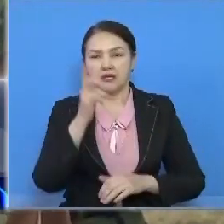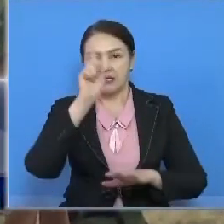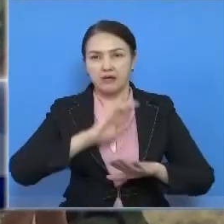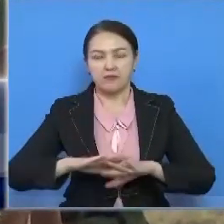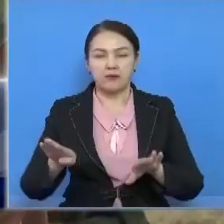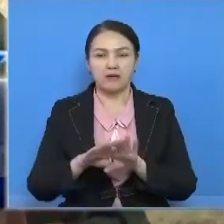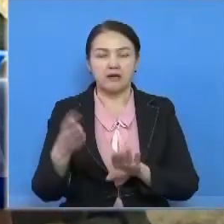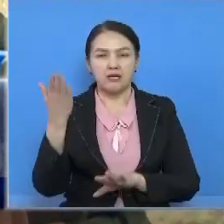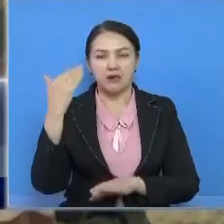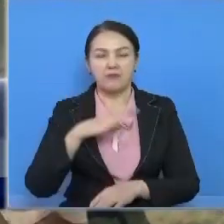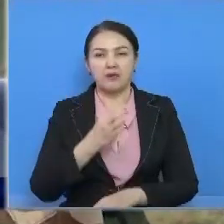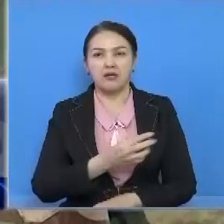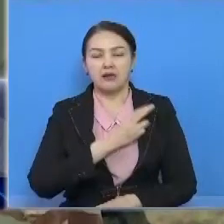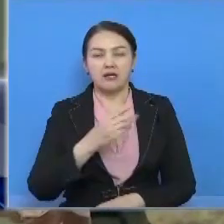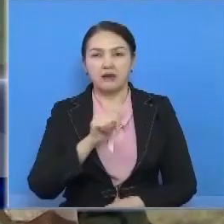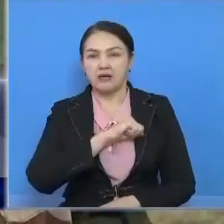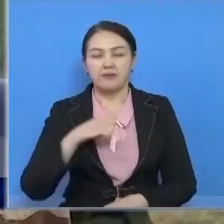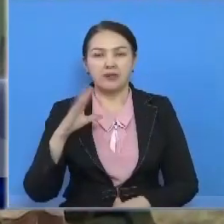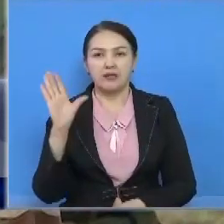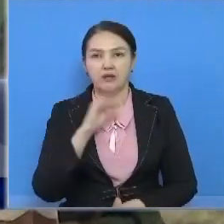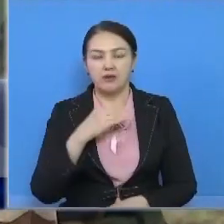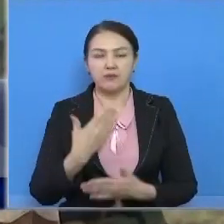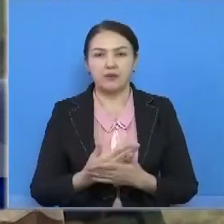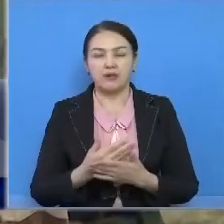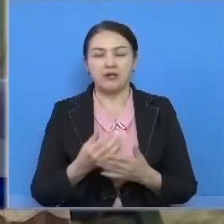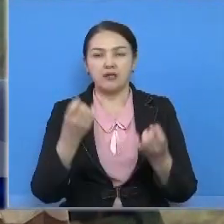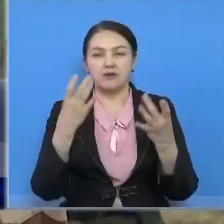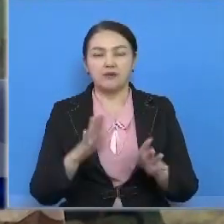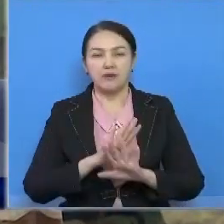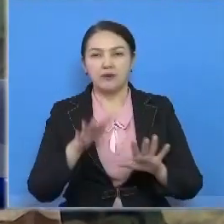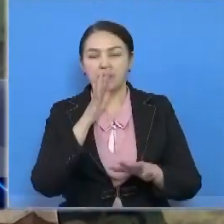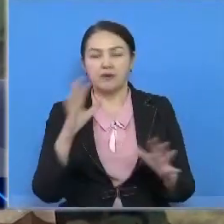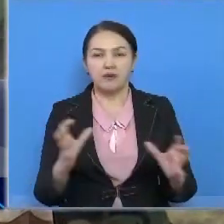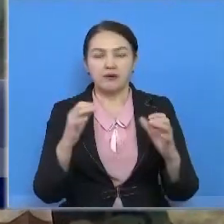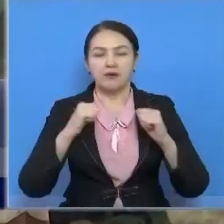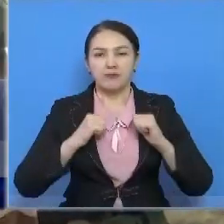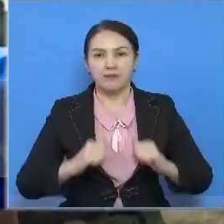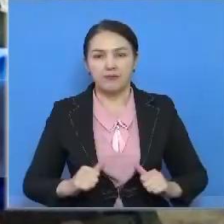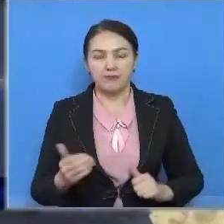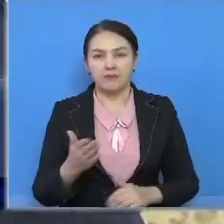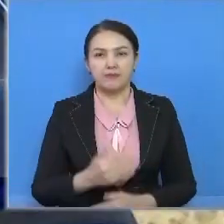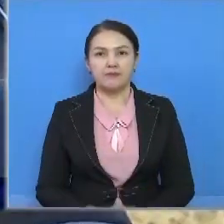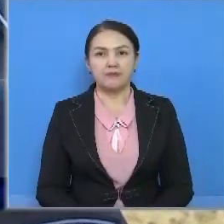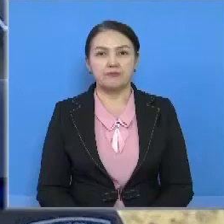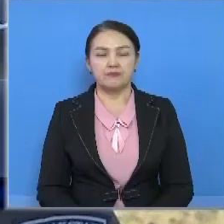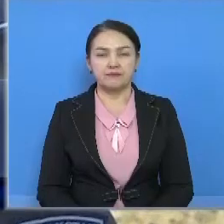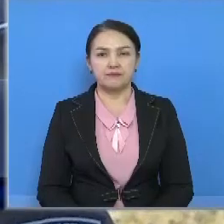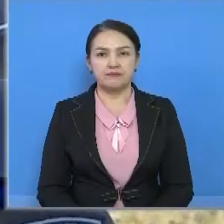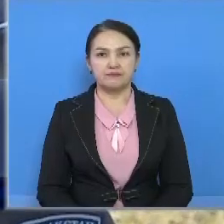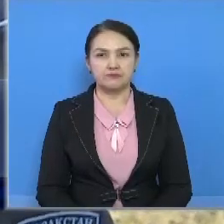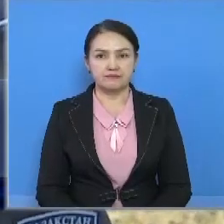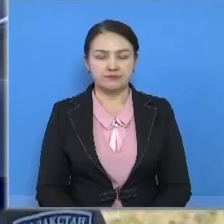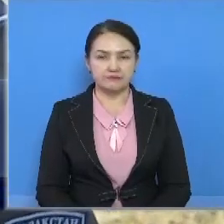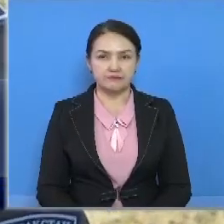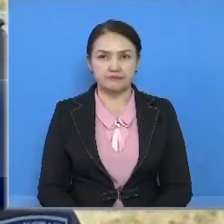как и мы прежде. Желаю всего самого наилучшего. Сейчас непростое время, и мы должны сохранить мир и единство в нашей стране.